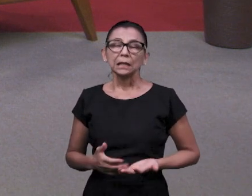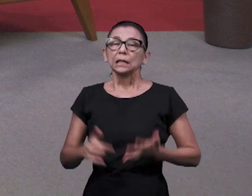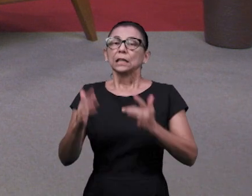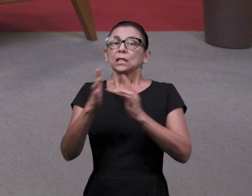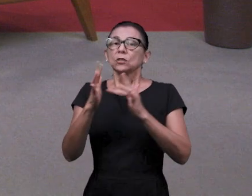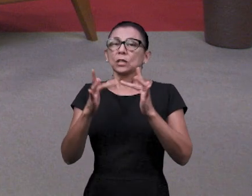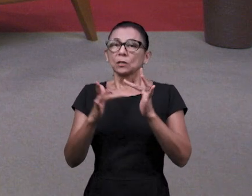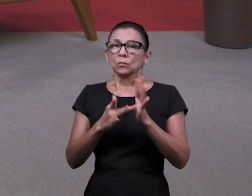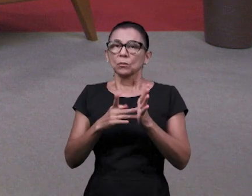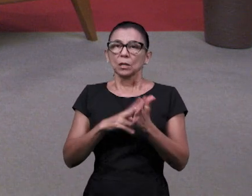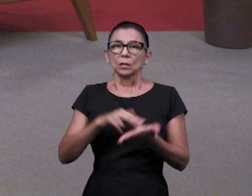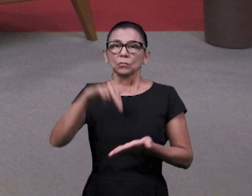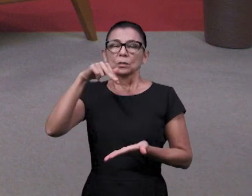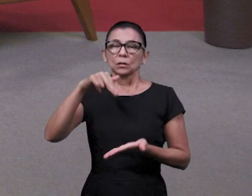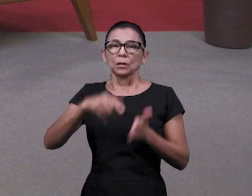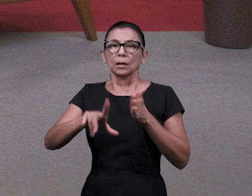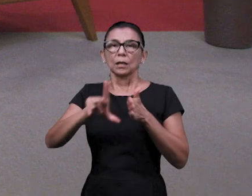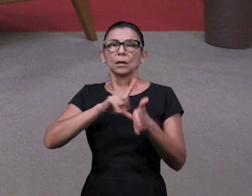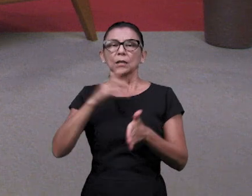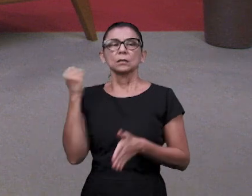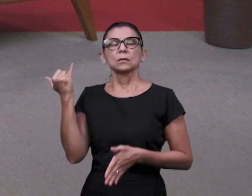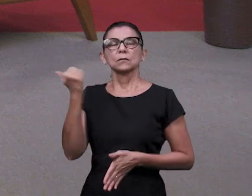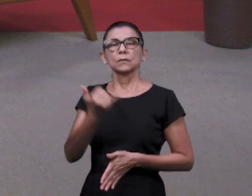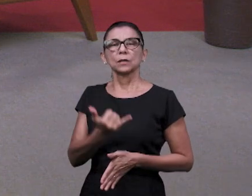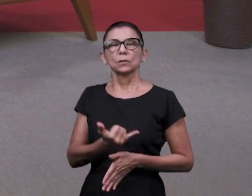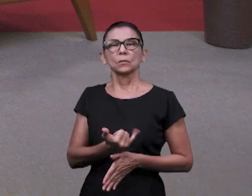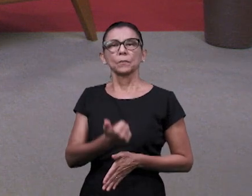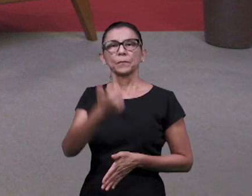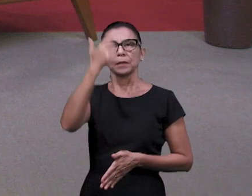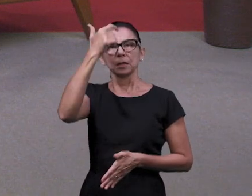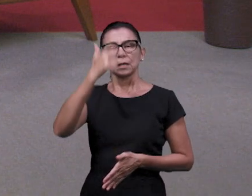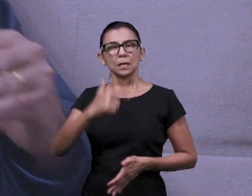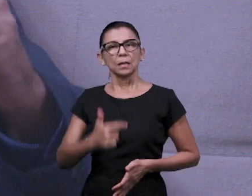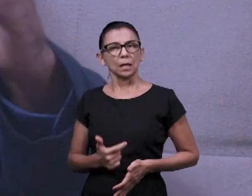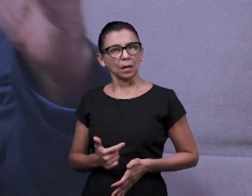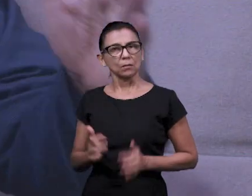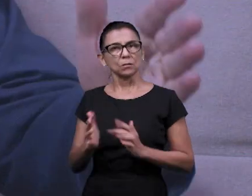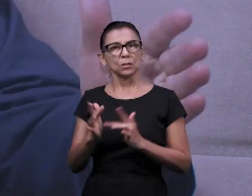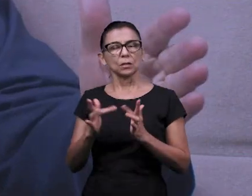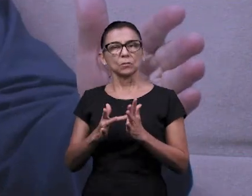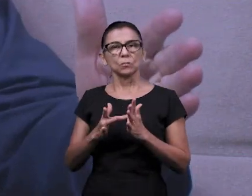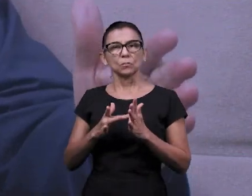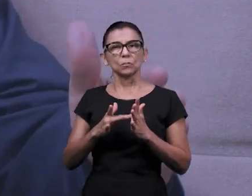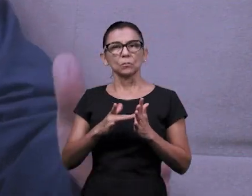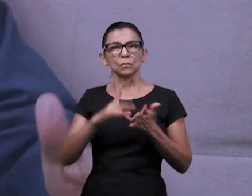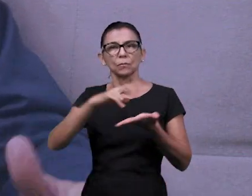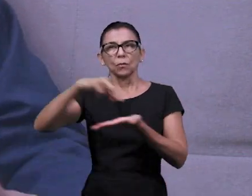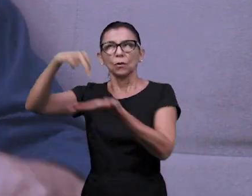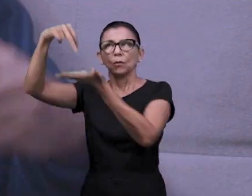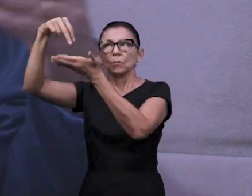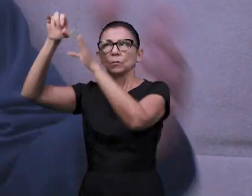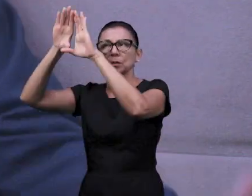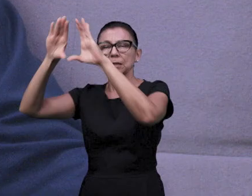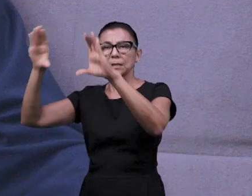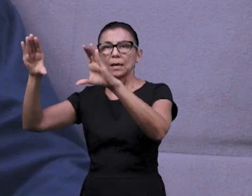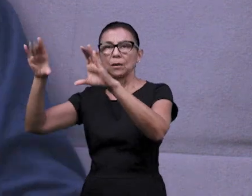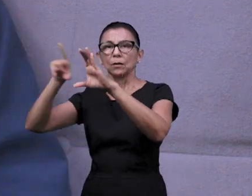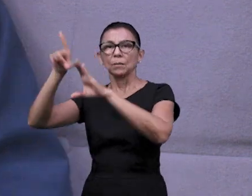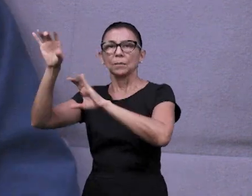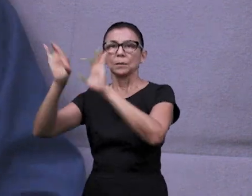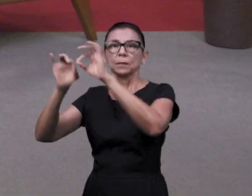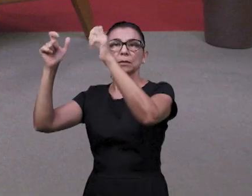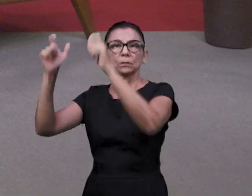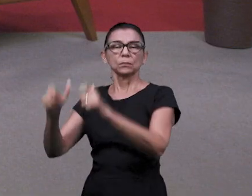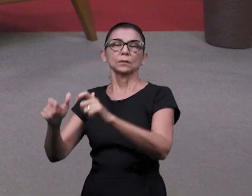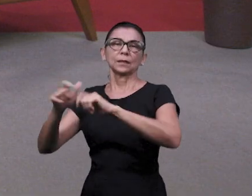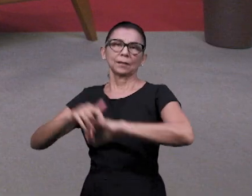préparer une place. Beaucoup de personnes ne savent que tous les miracles de Jésus étaient